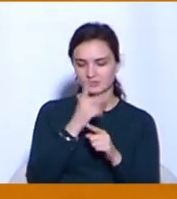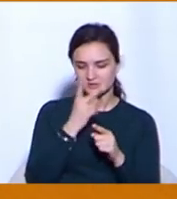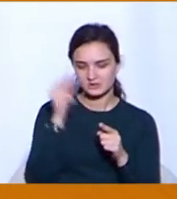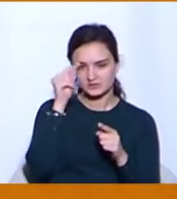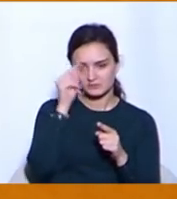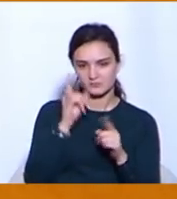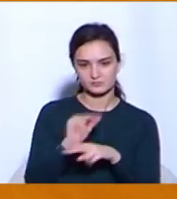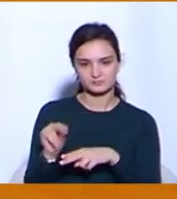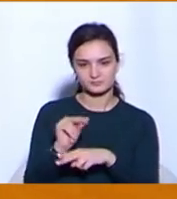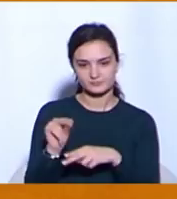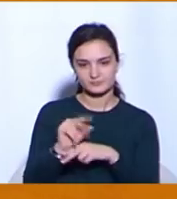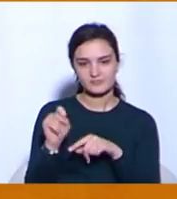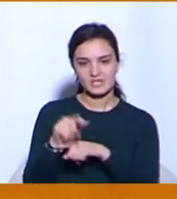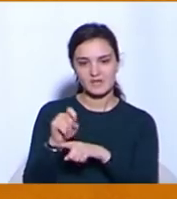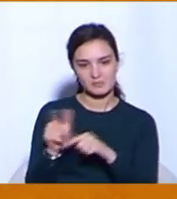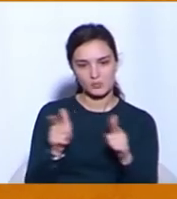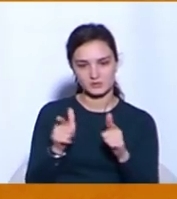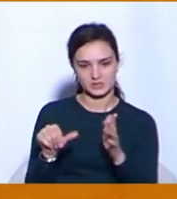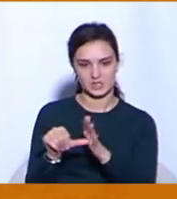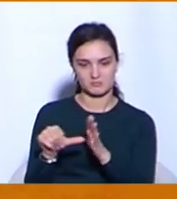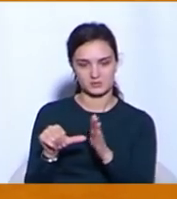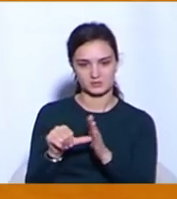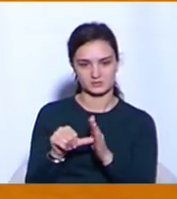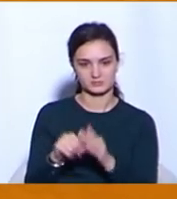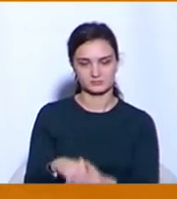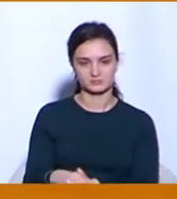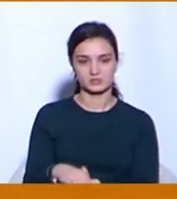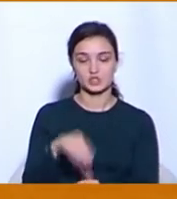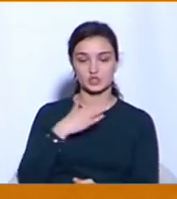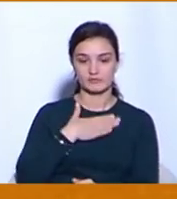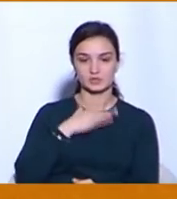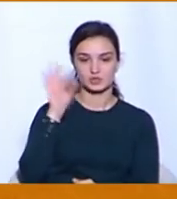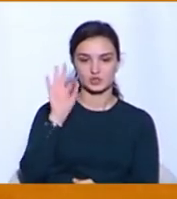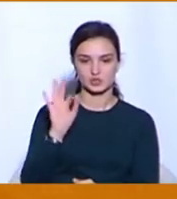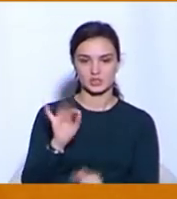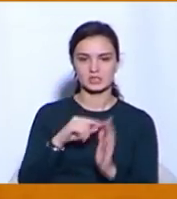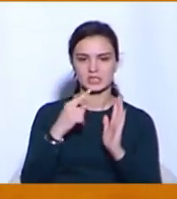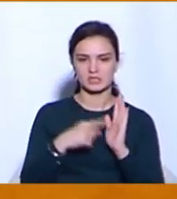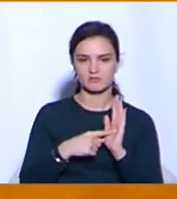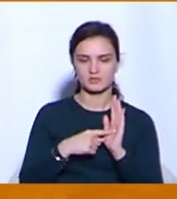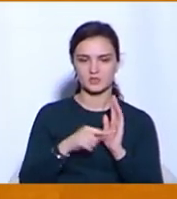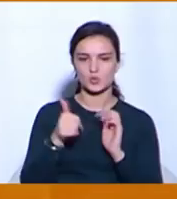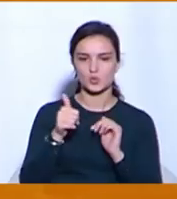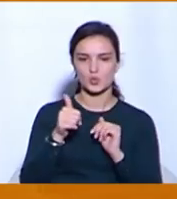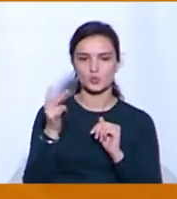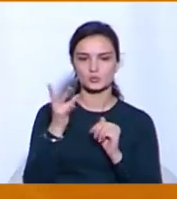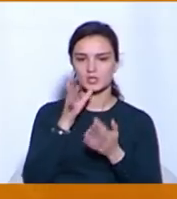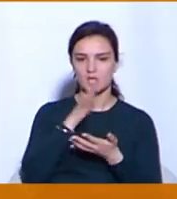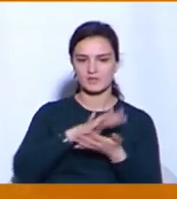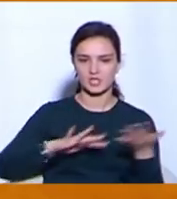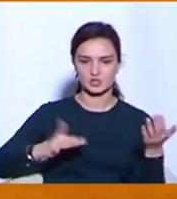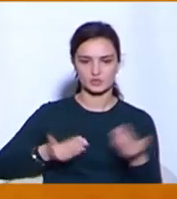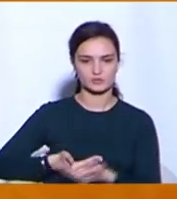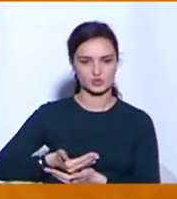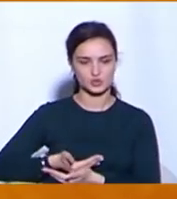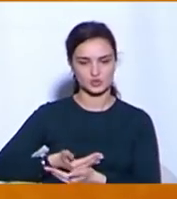პროგრამით გათვალისწინებული დავალების მომზადებაში. გაითვალისწინეთ ჩვენ ხშირად ვსვამთ კითხვას: როგორ გავიხანგრძლივოთ